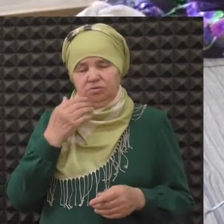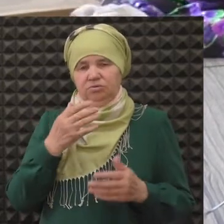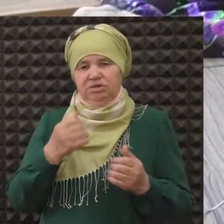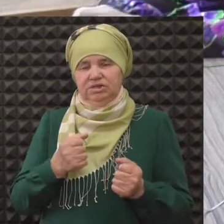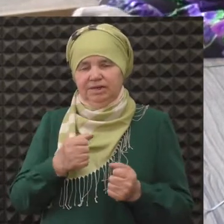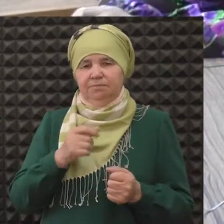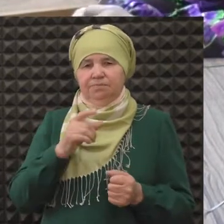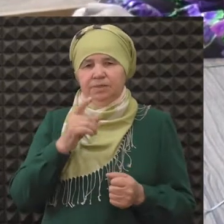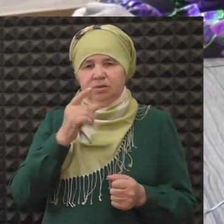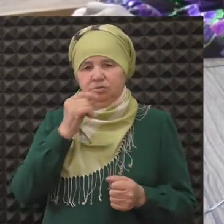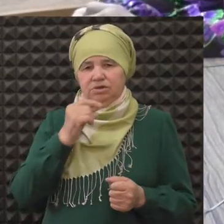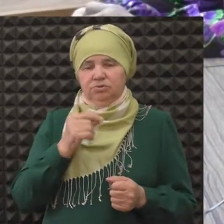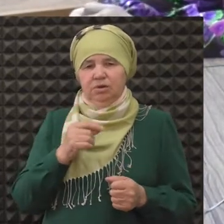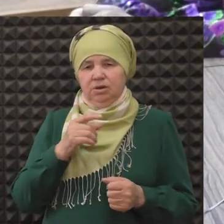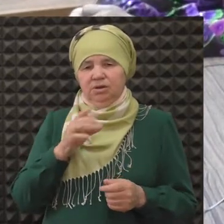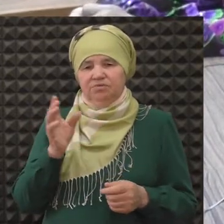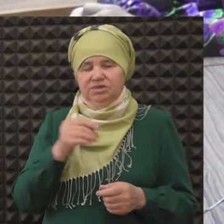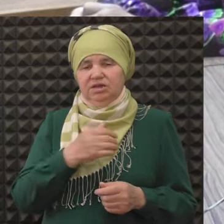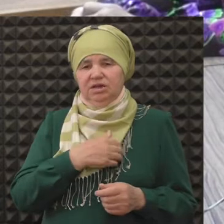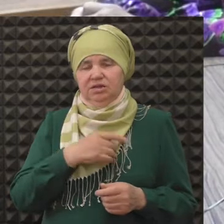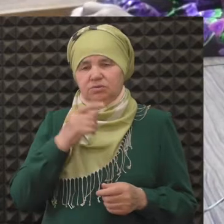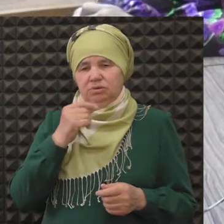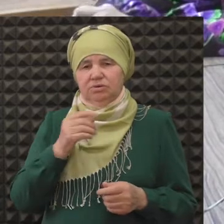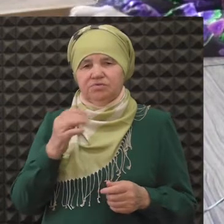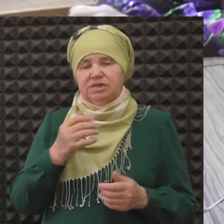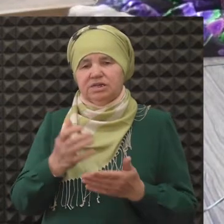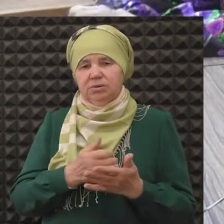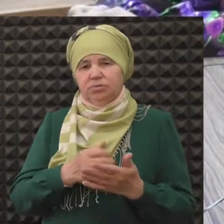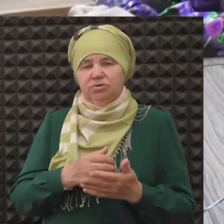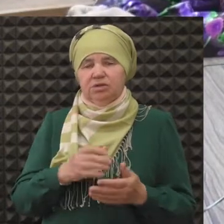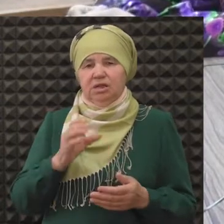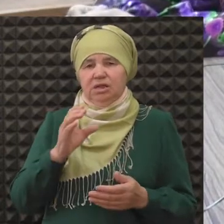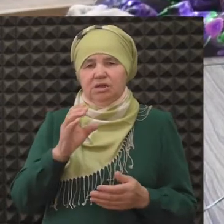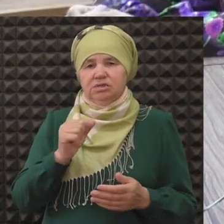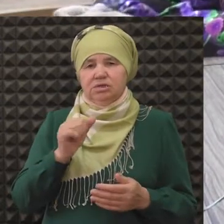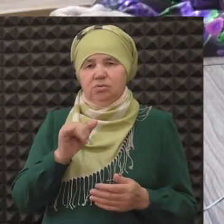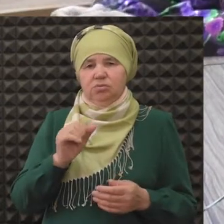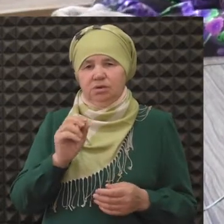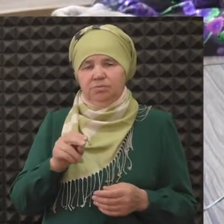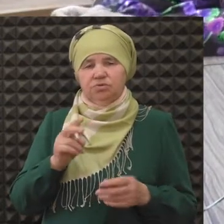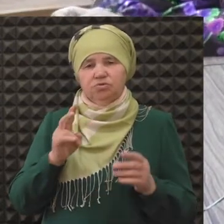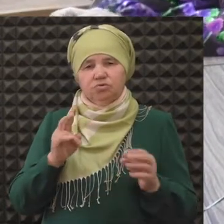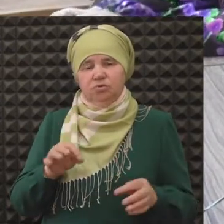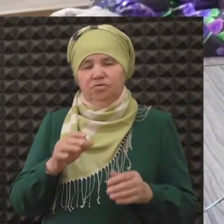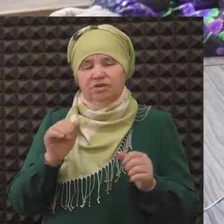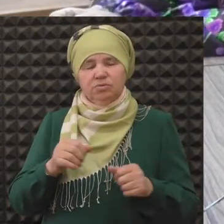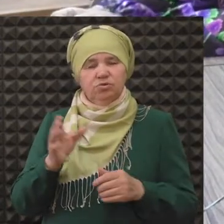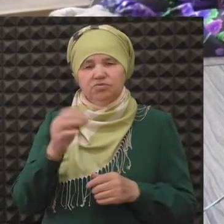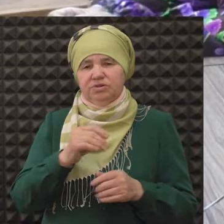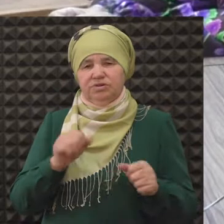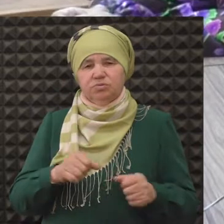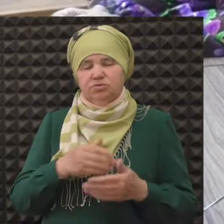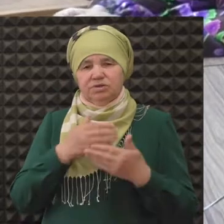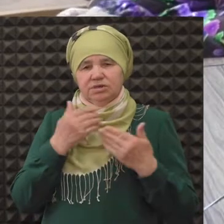да, легко. Действительно, все, что нужно. Уразу-то все хотят держать, все в СООП заработать. А вот возможности есть не у всех